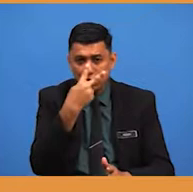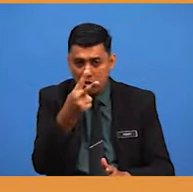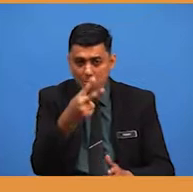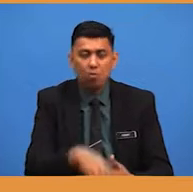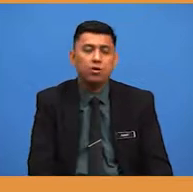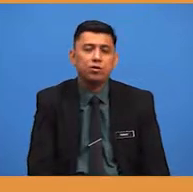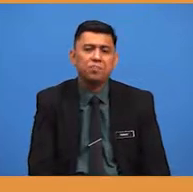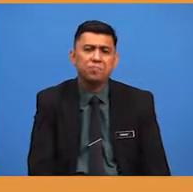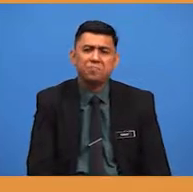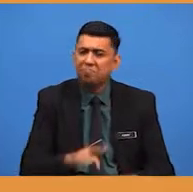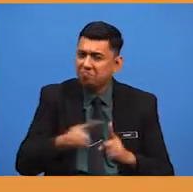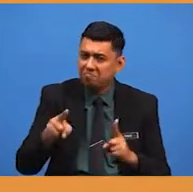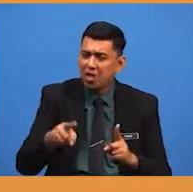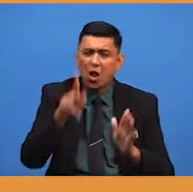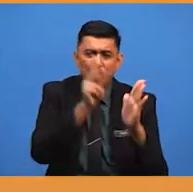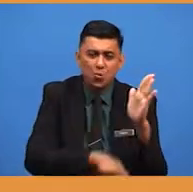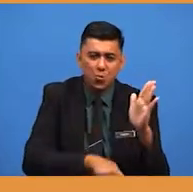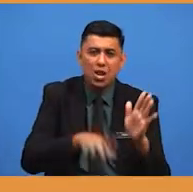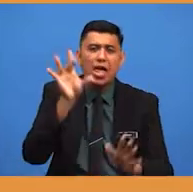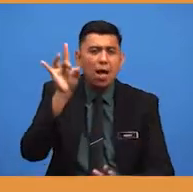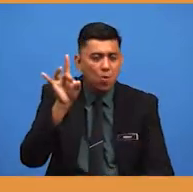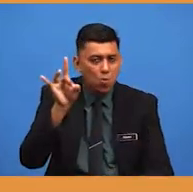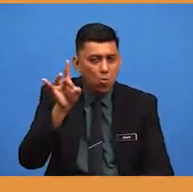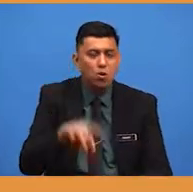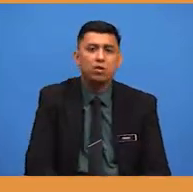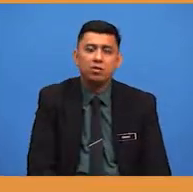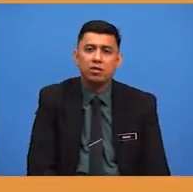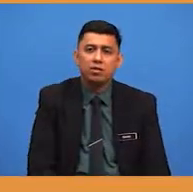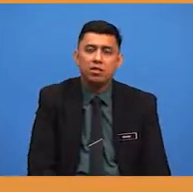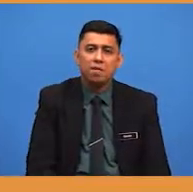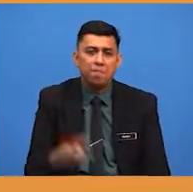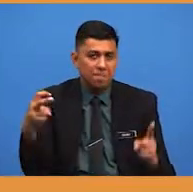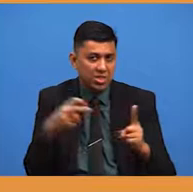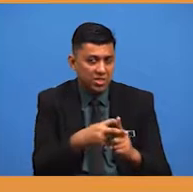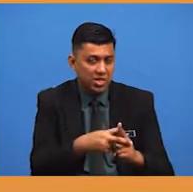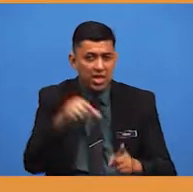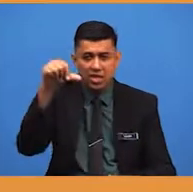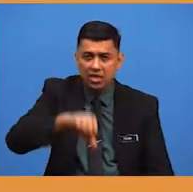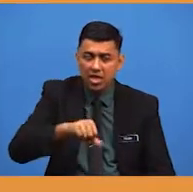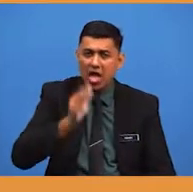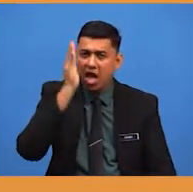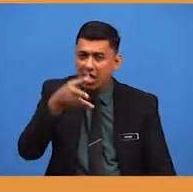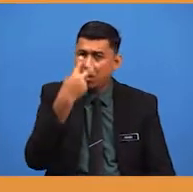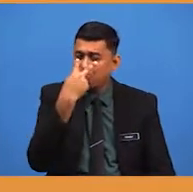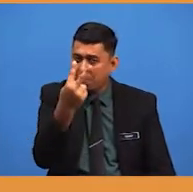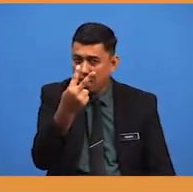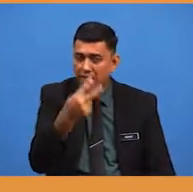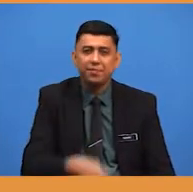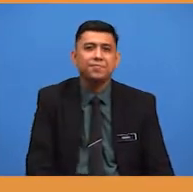Sebaliknya, jika markah kurang daripada 80, mesej gagal akan dipaparkan.